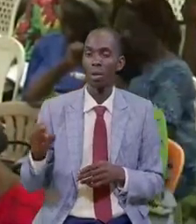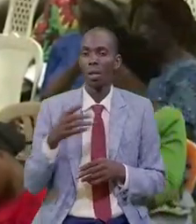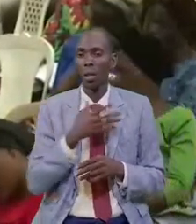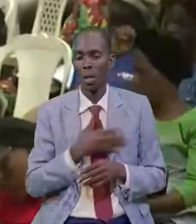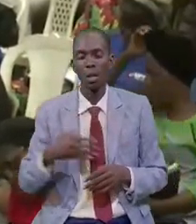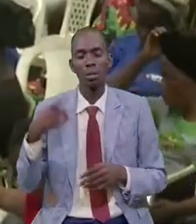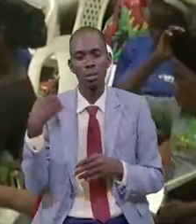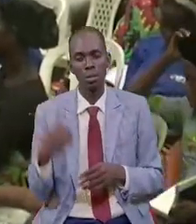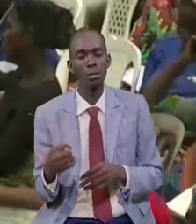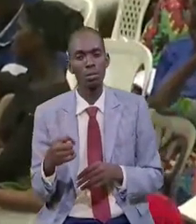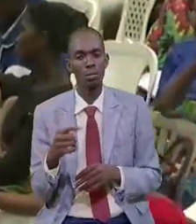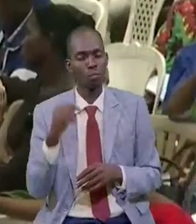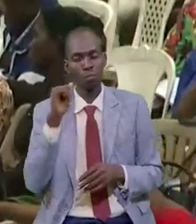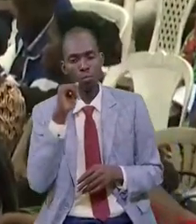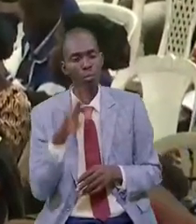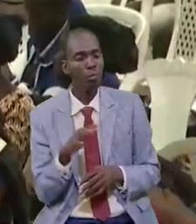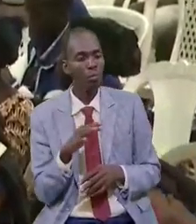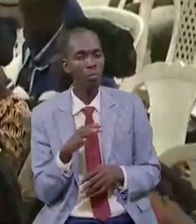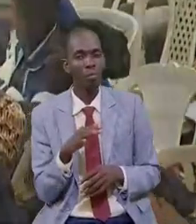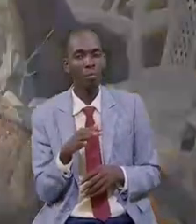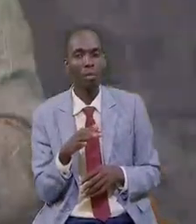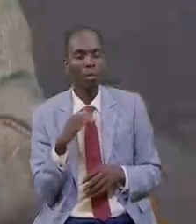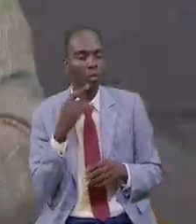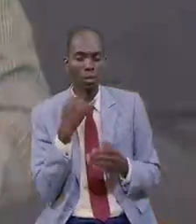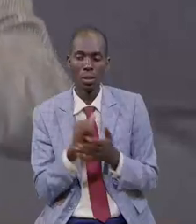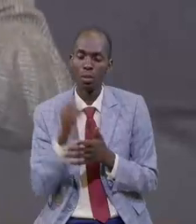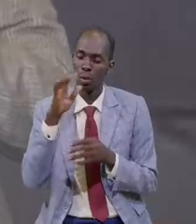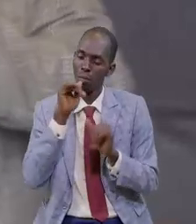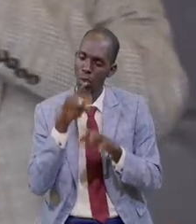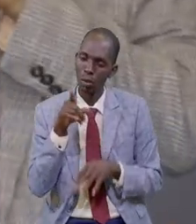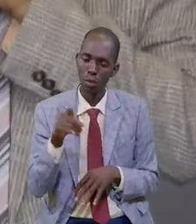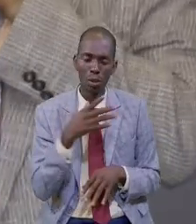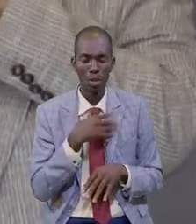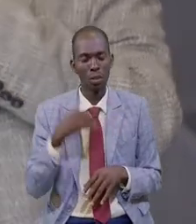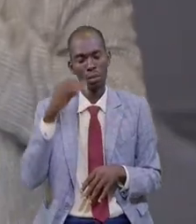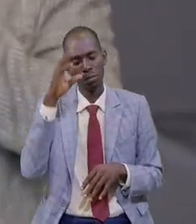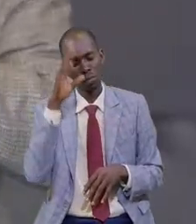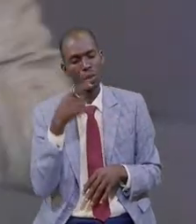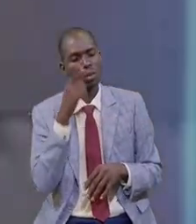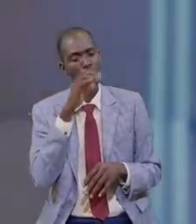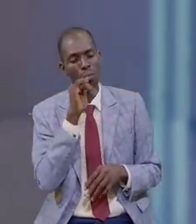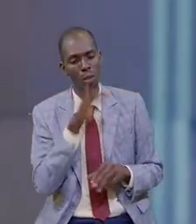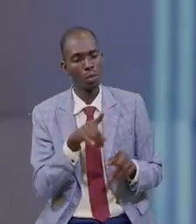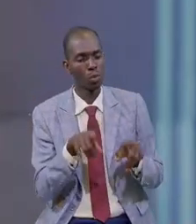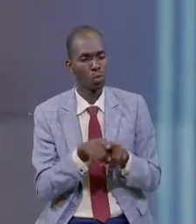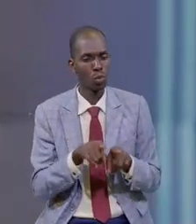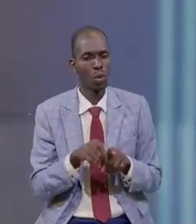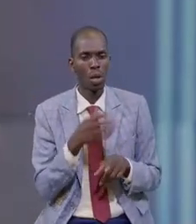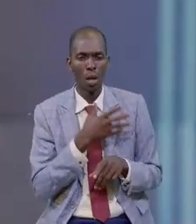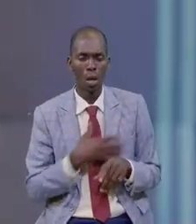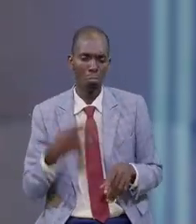Dieu vous bénisse ça que la pai soit avec vous et il a vu rut là-bas bien habillé